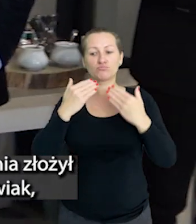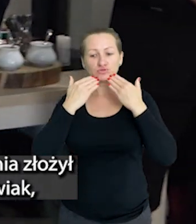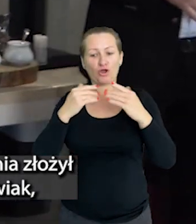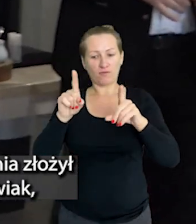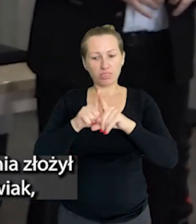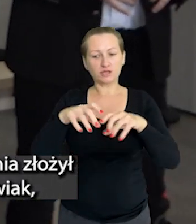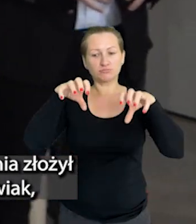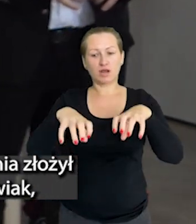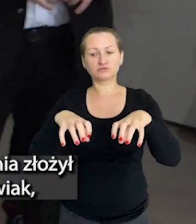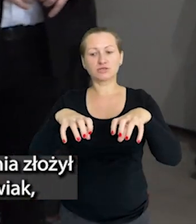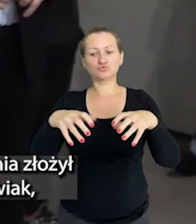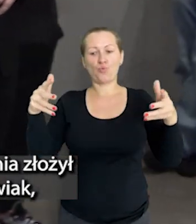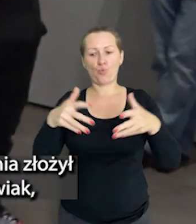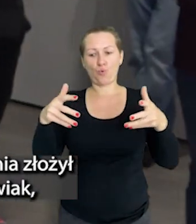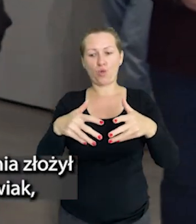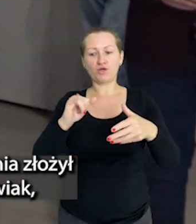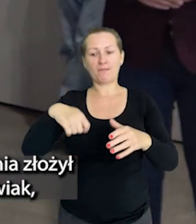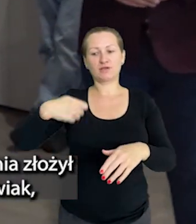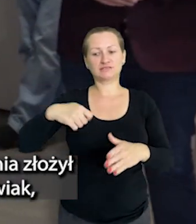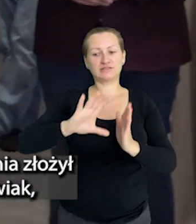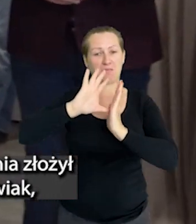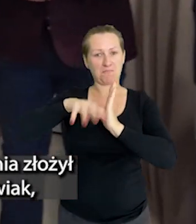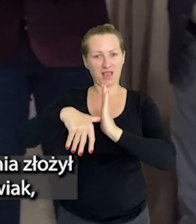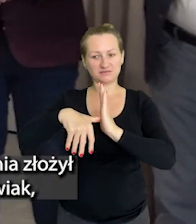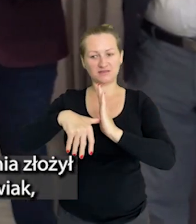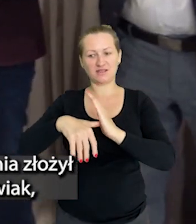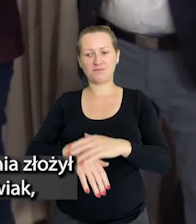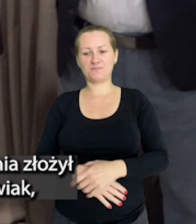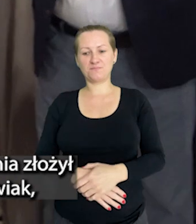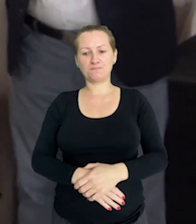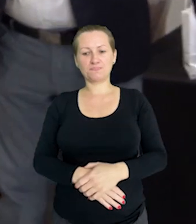prezes klubu SKS Starogard Jarosław Drewa, prezydent miasta